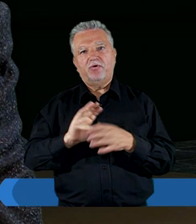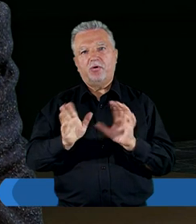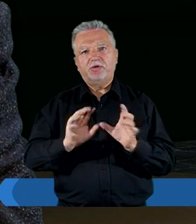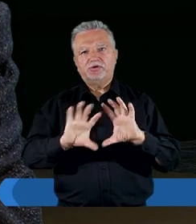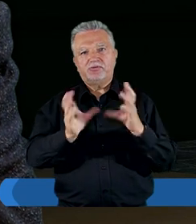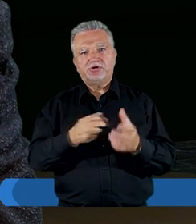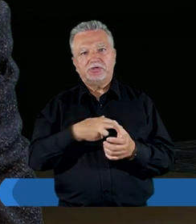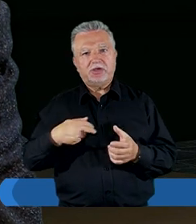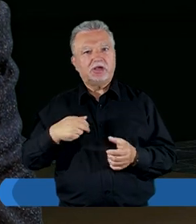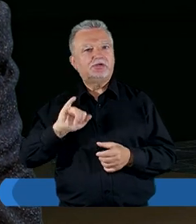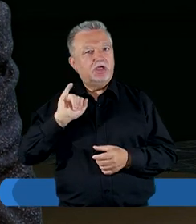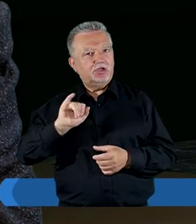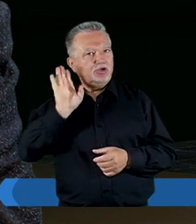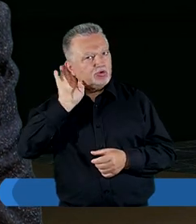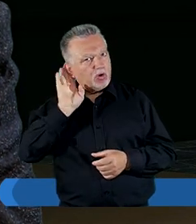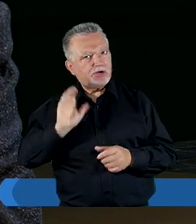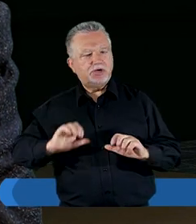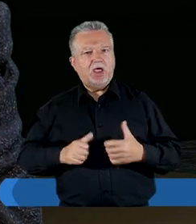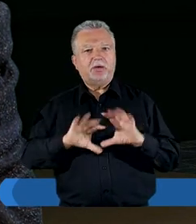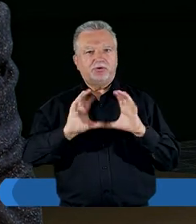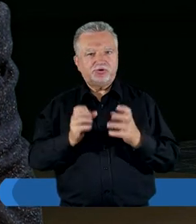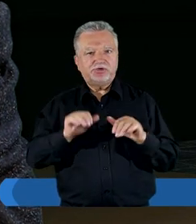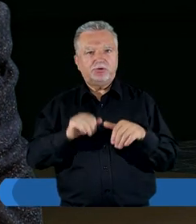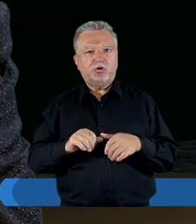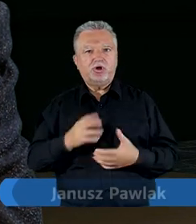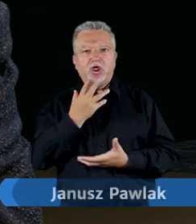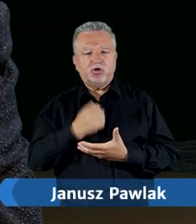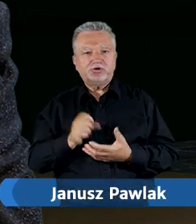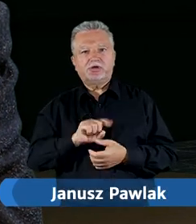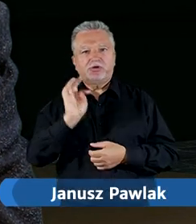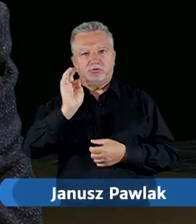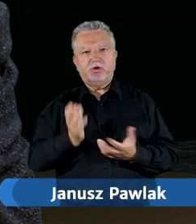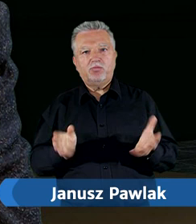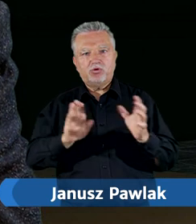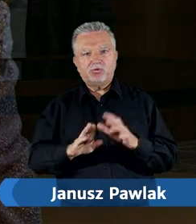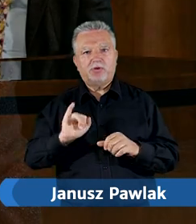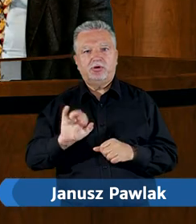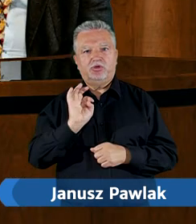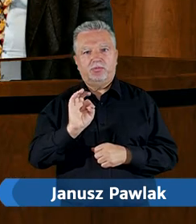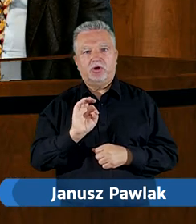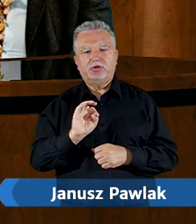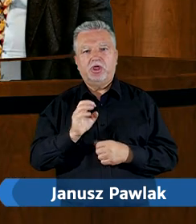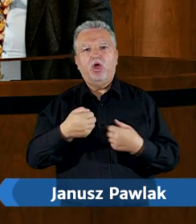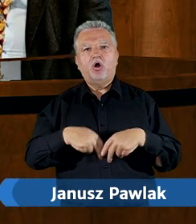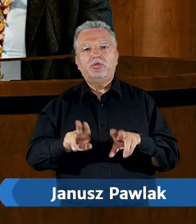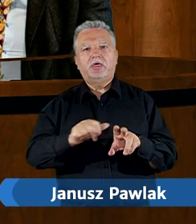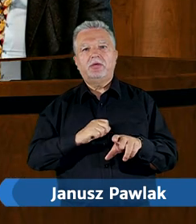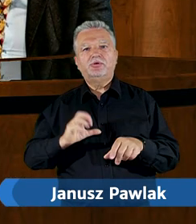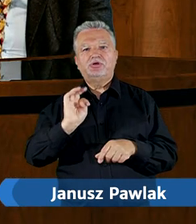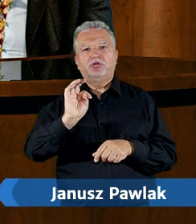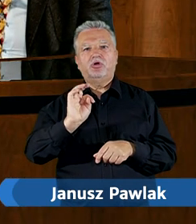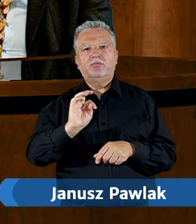naszych słuchaczy, abyśmy wszyscy mogli korzystać z Twoich błogosławień i Twojej dobroci. Polecamy się Tobie,